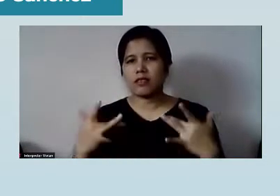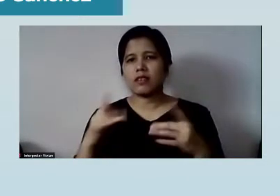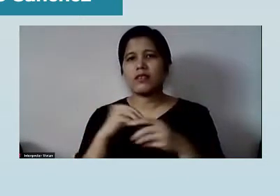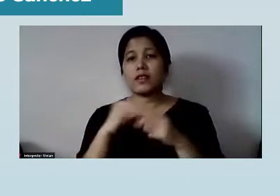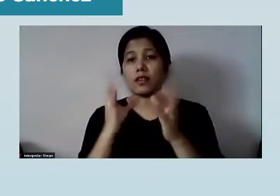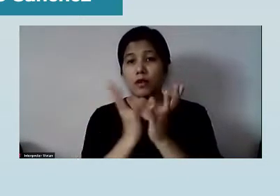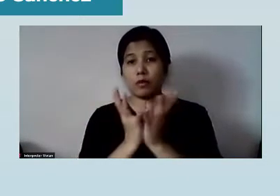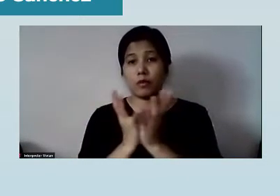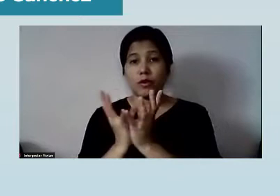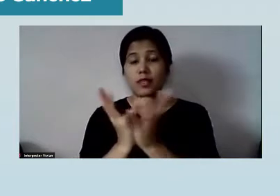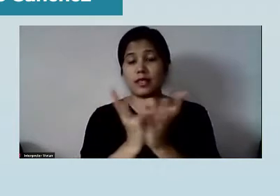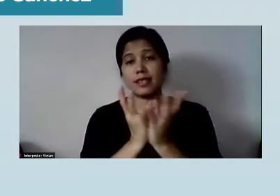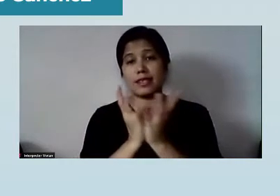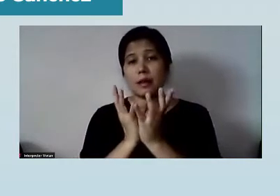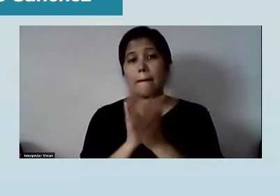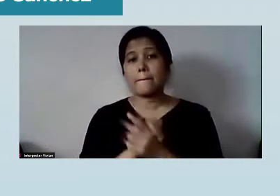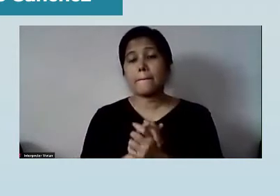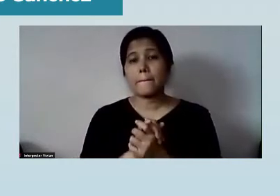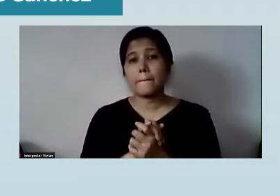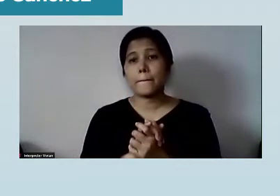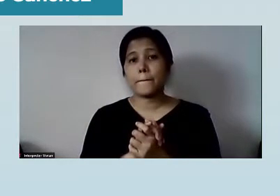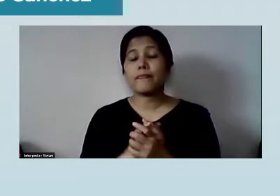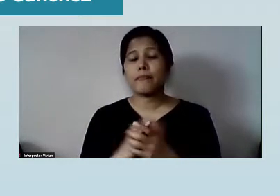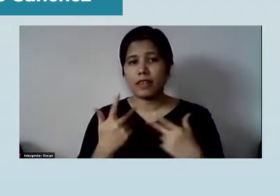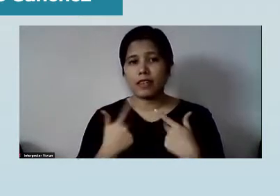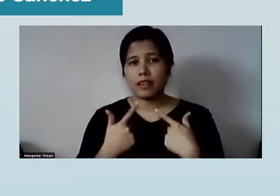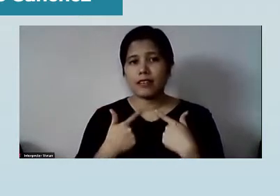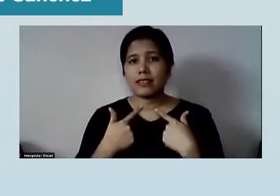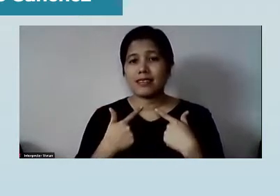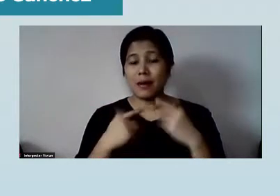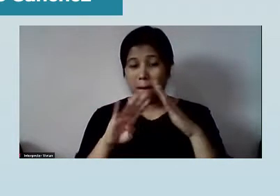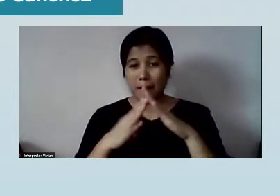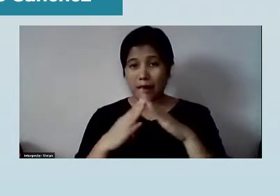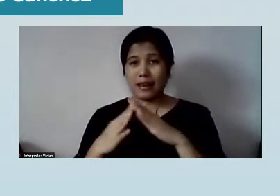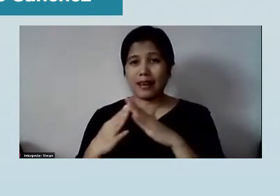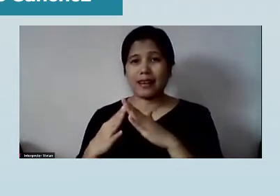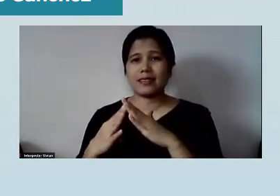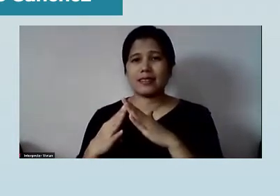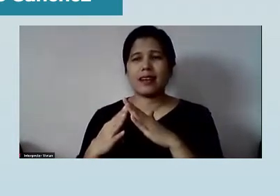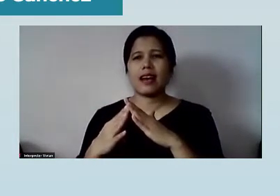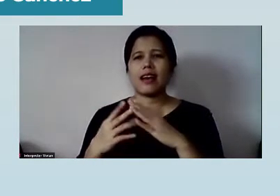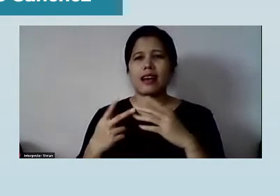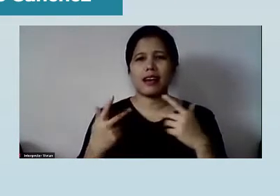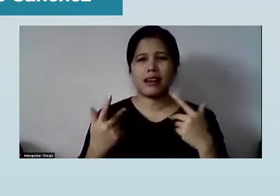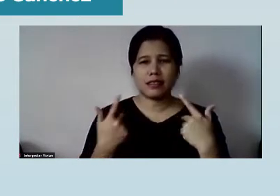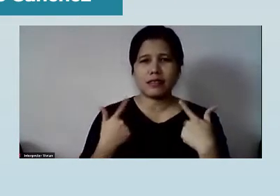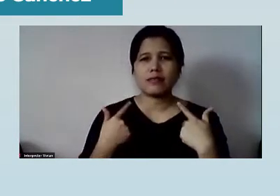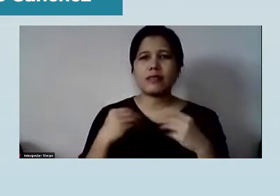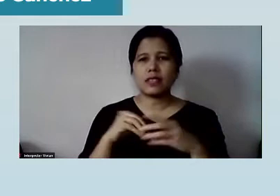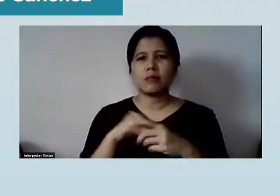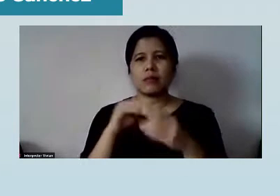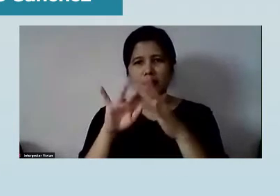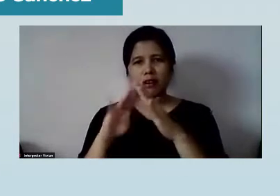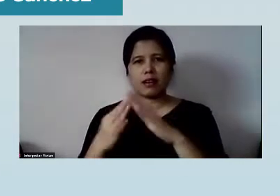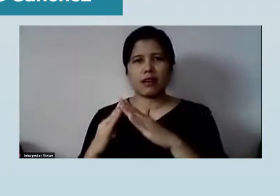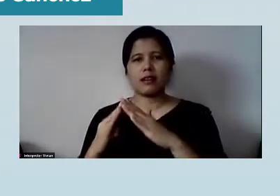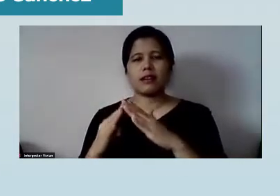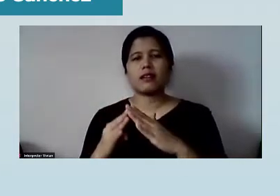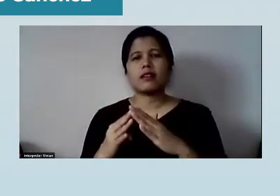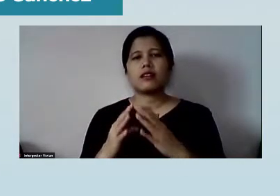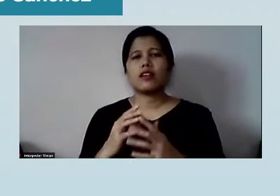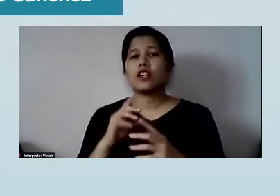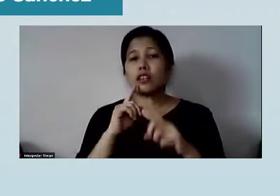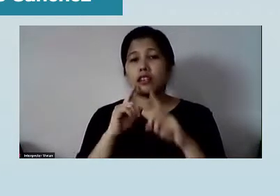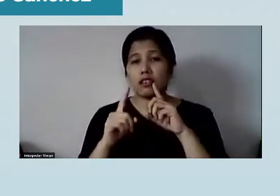community. So, nandyan po tayo sa ating mga barangays. Karamihan po niya nandyan sa ating mga barangays. No? And we're